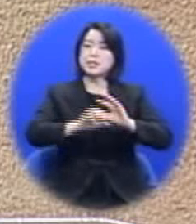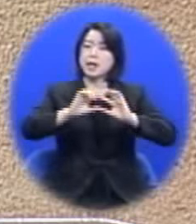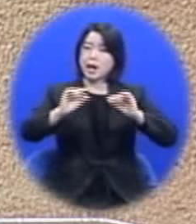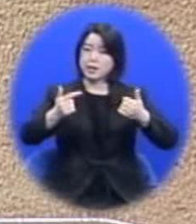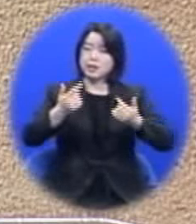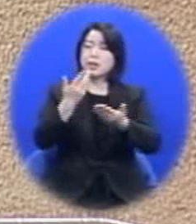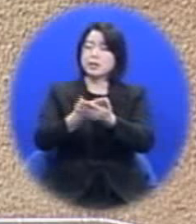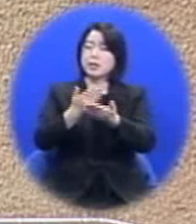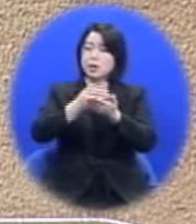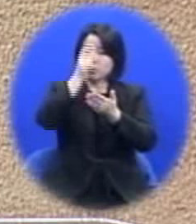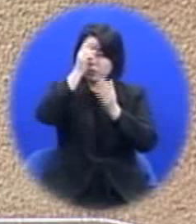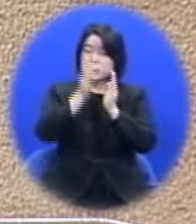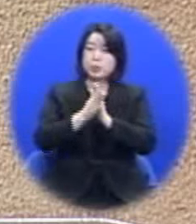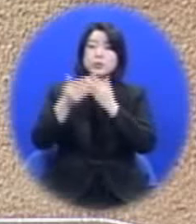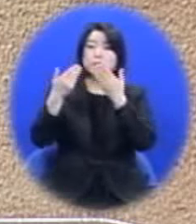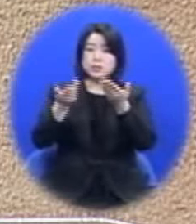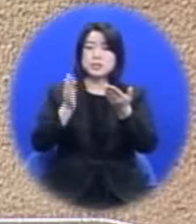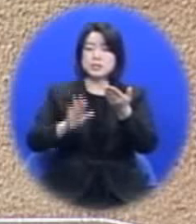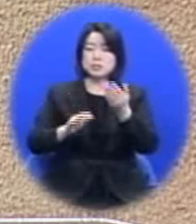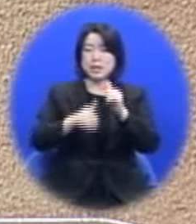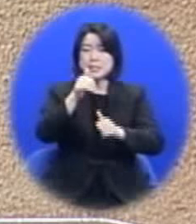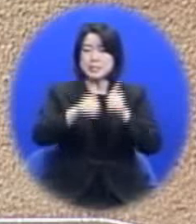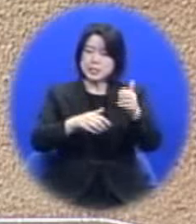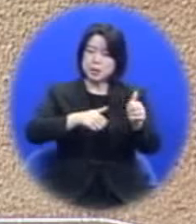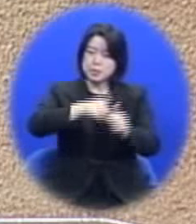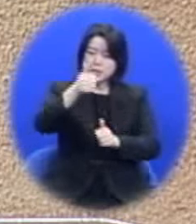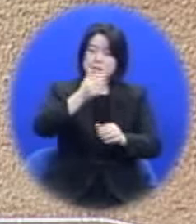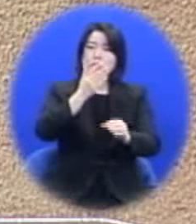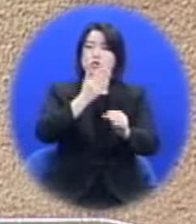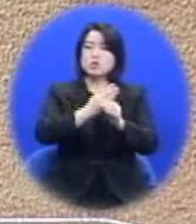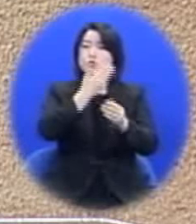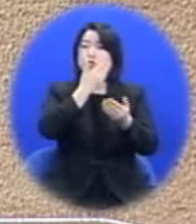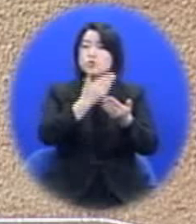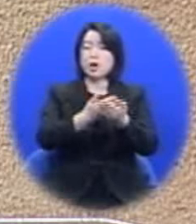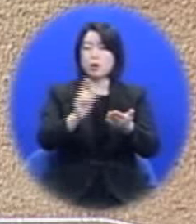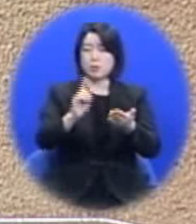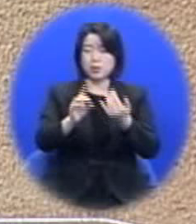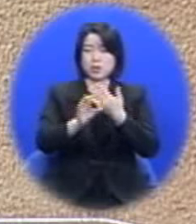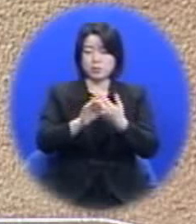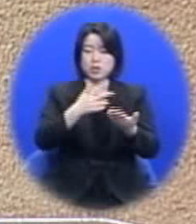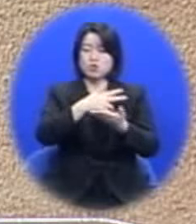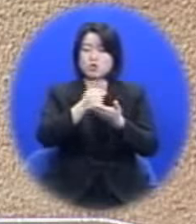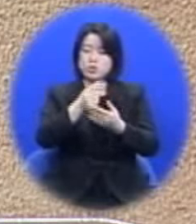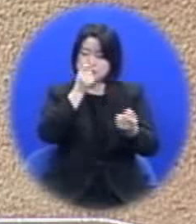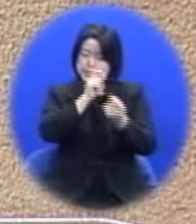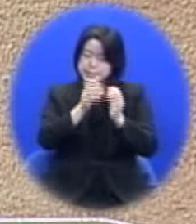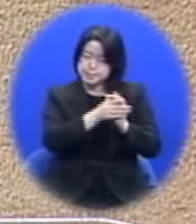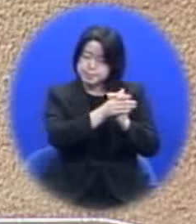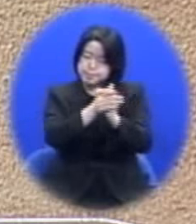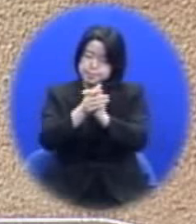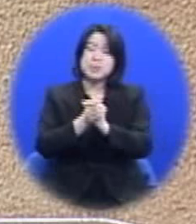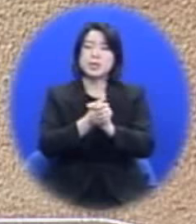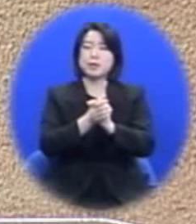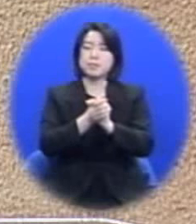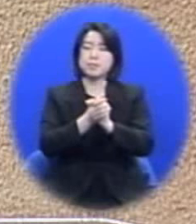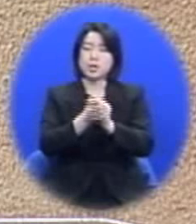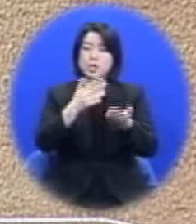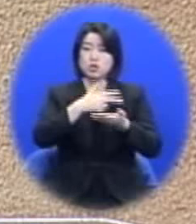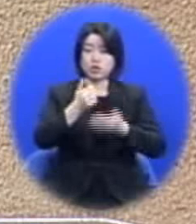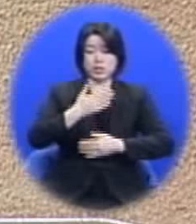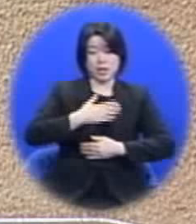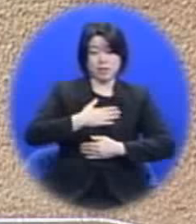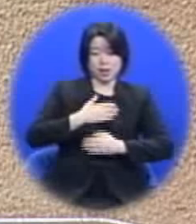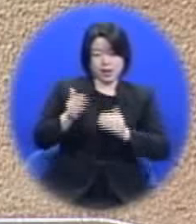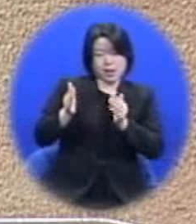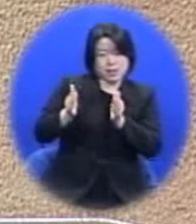기도해야 되지만 시험이기는 핵심은요. 주님과의 친밀함이에요. 주님과 나 사이에